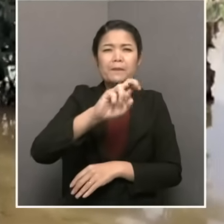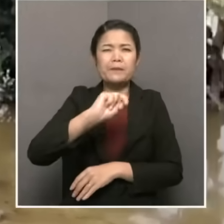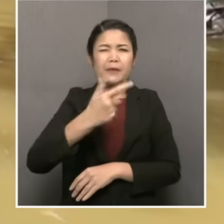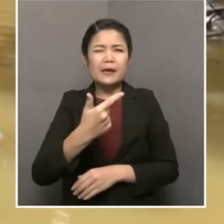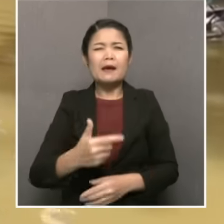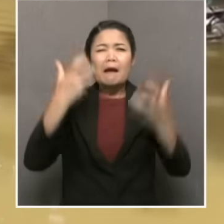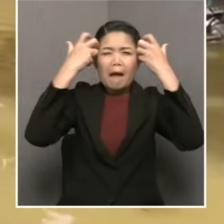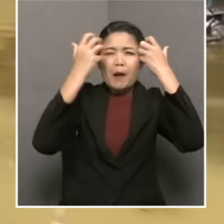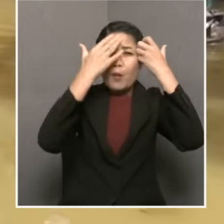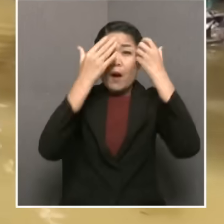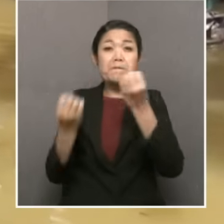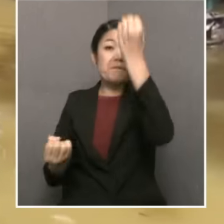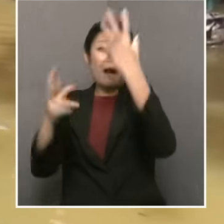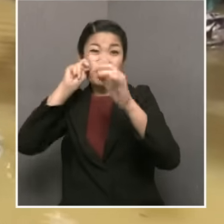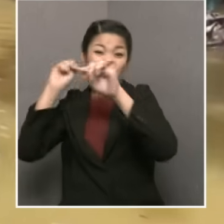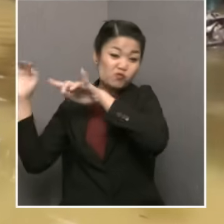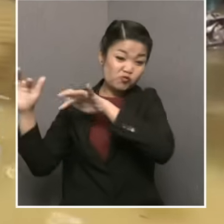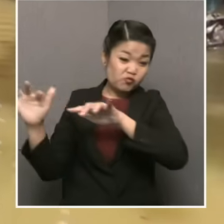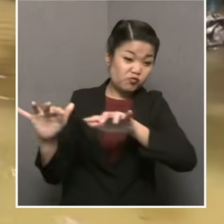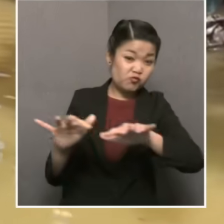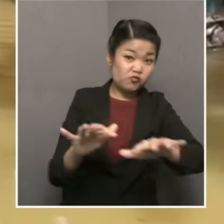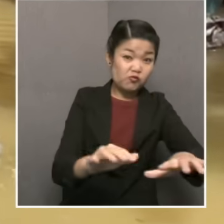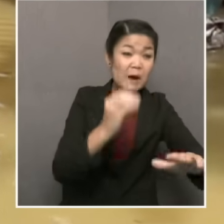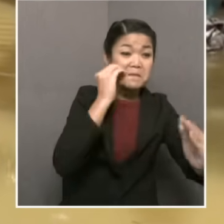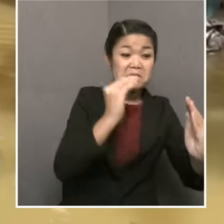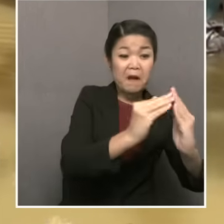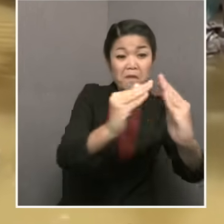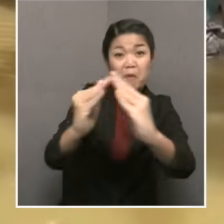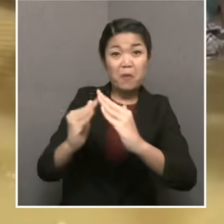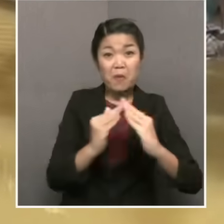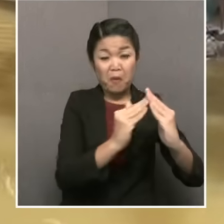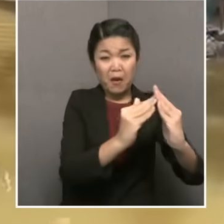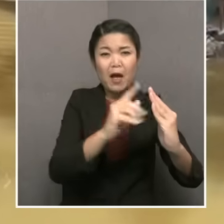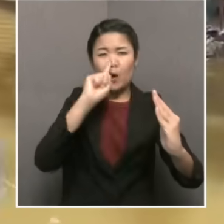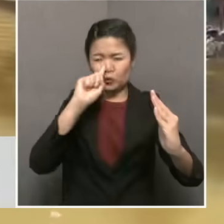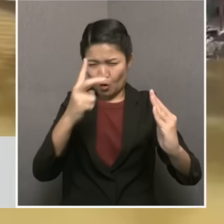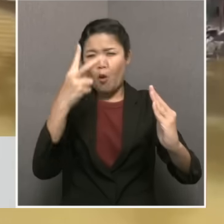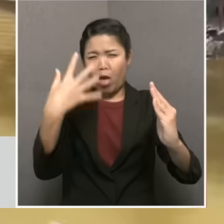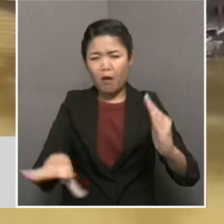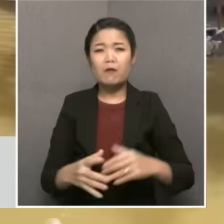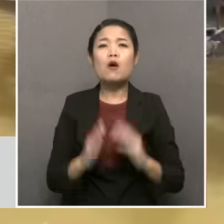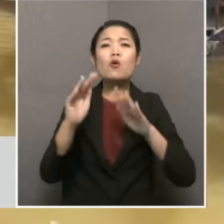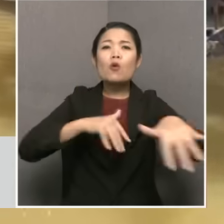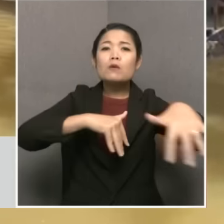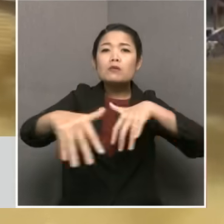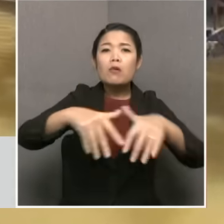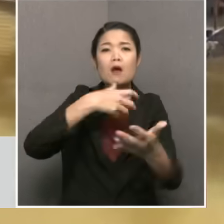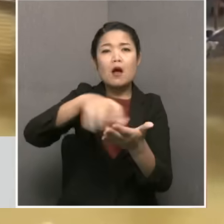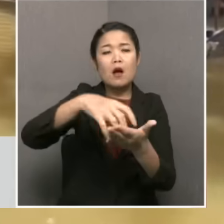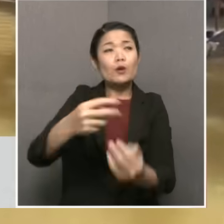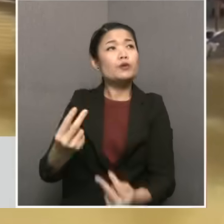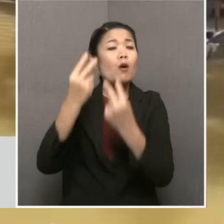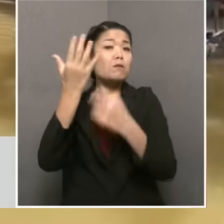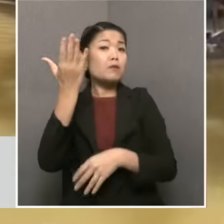คะเพราะว่าน้ำป่าหลากเข้ามาท่วมบ้านเรือนประชาชนซ้ำอีกระลอกนึงแล้วค่ะชาวบ้านเล่าให้ฟังนะคะย้อนไปตั้ง